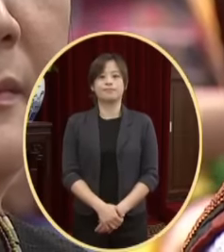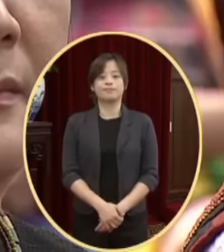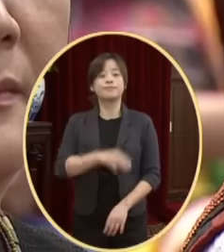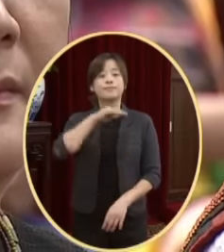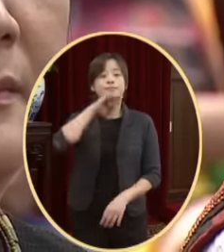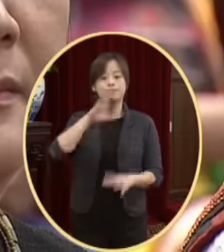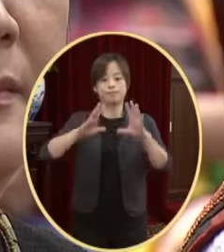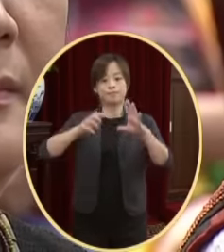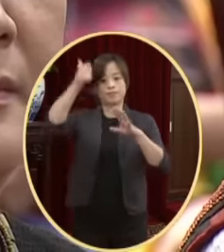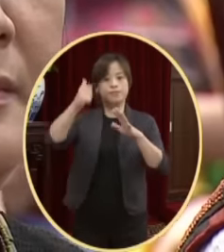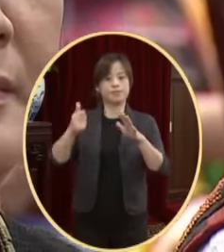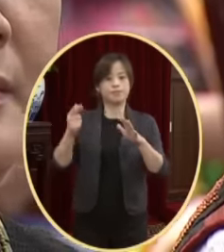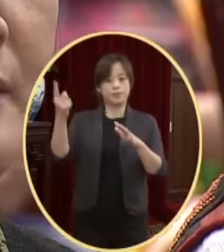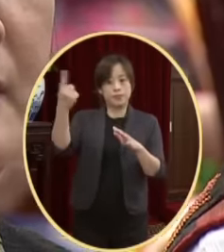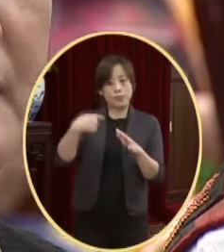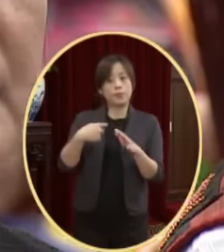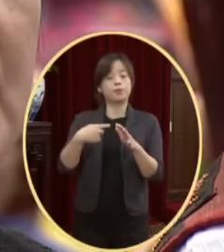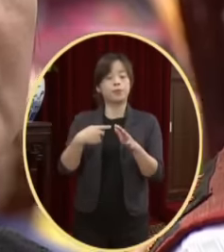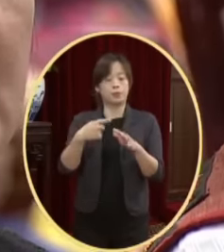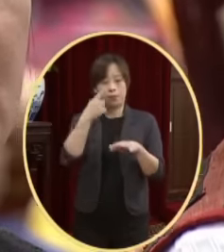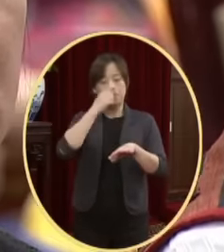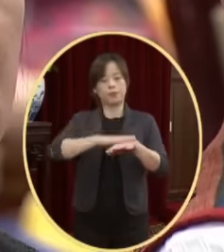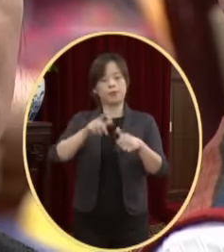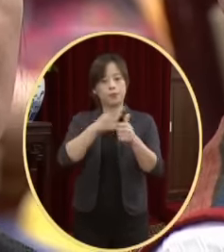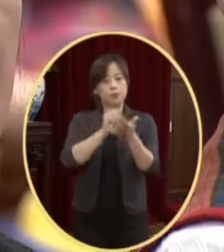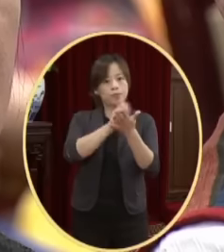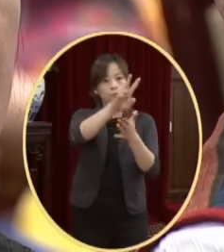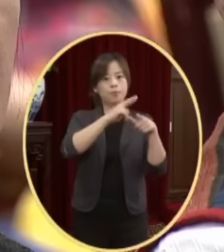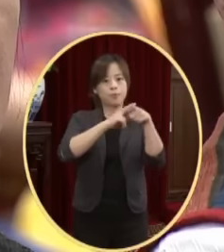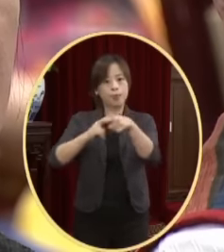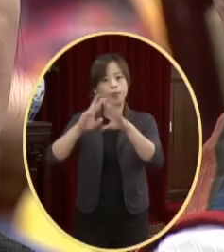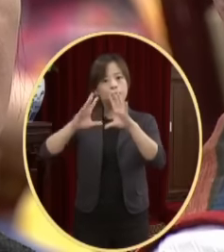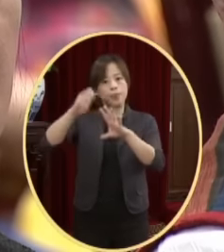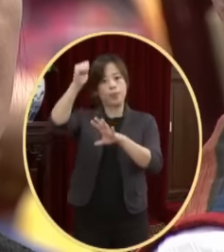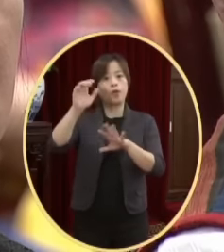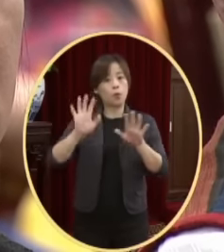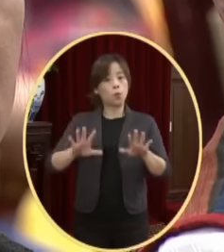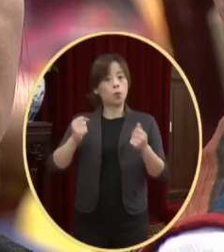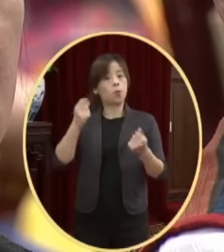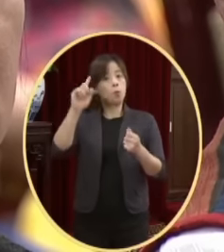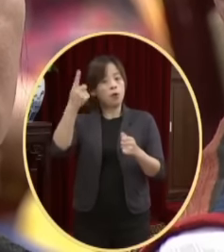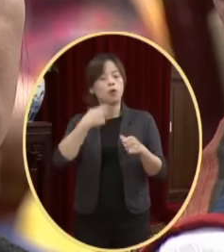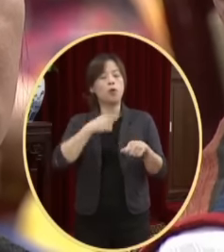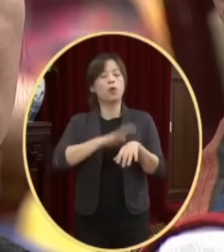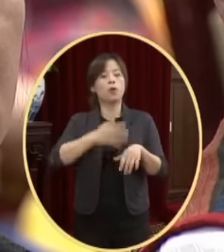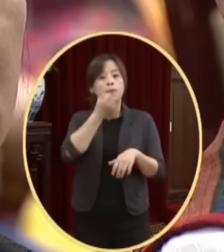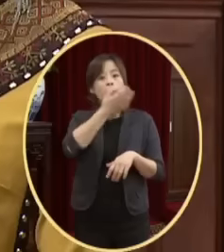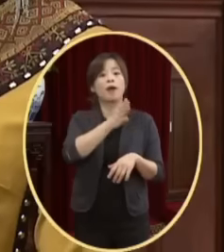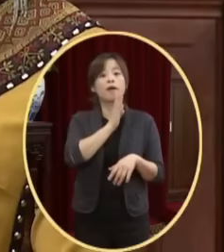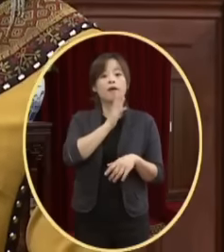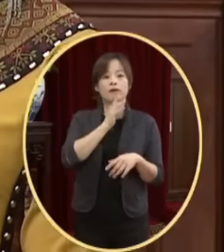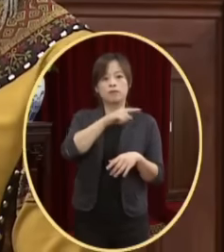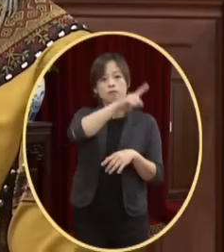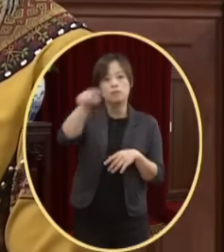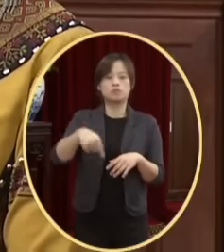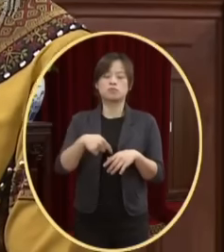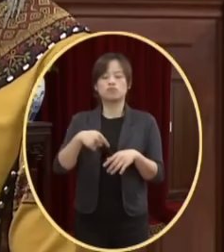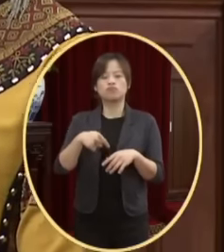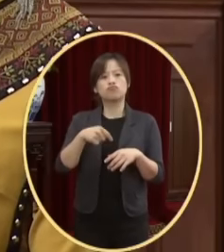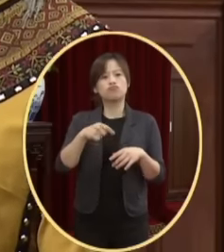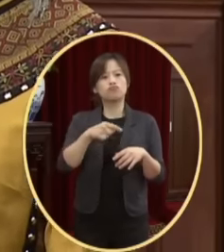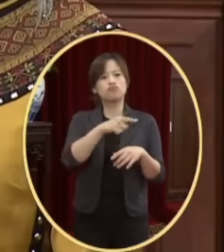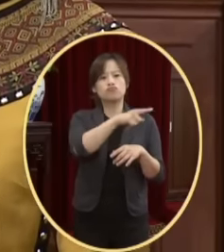待会儿总统进场的时候，我会向各位介绍总统已经抵达会场。我们没有要引导